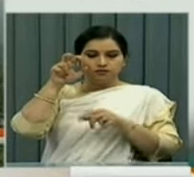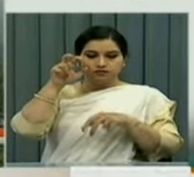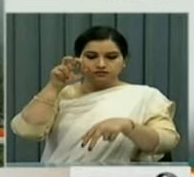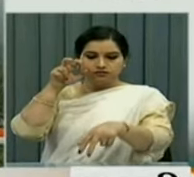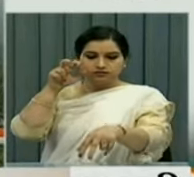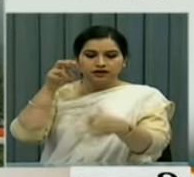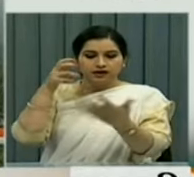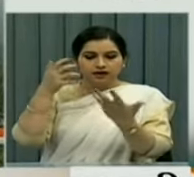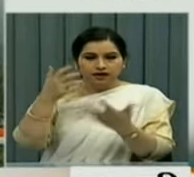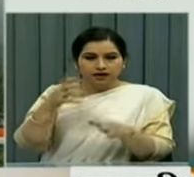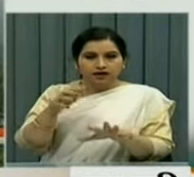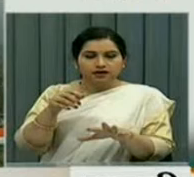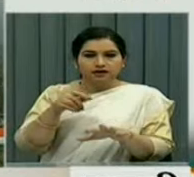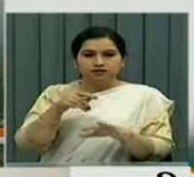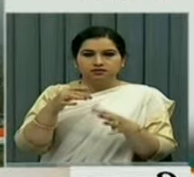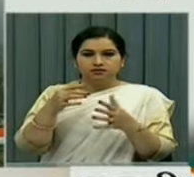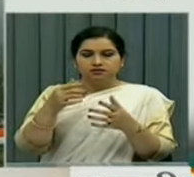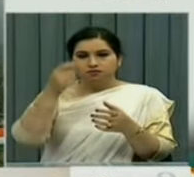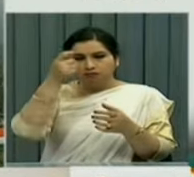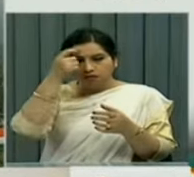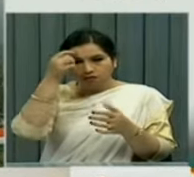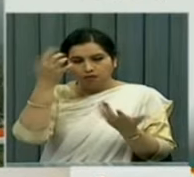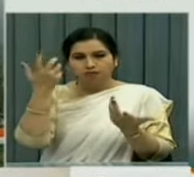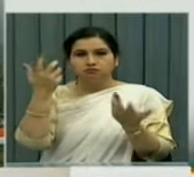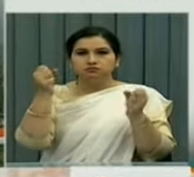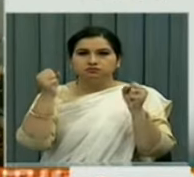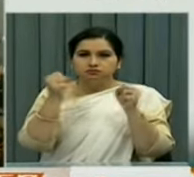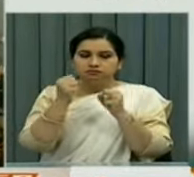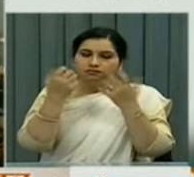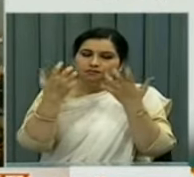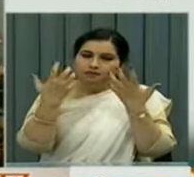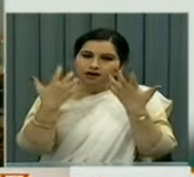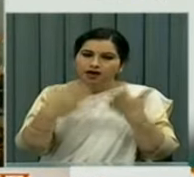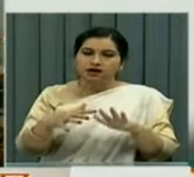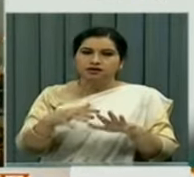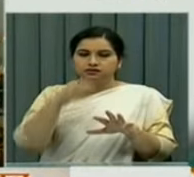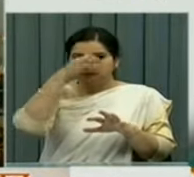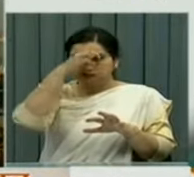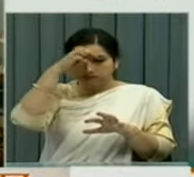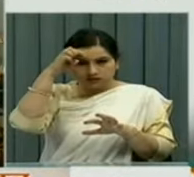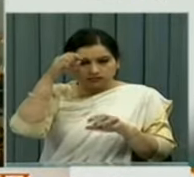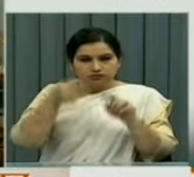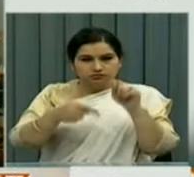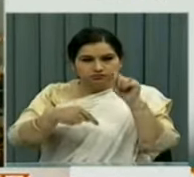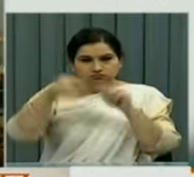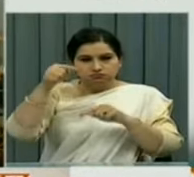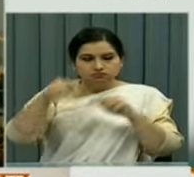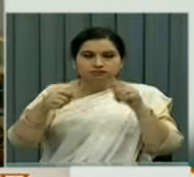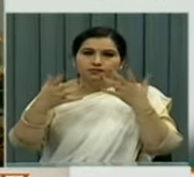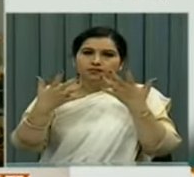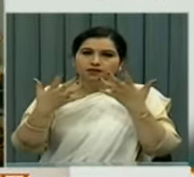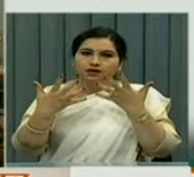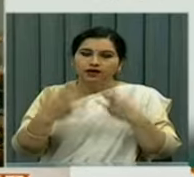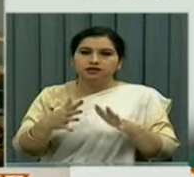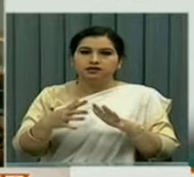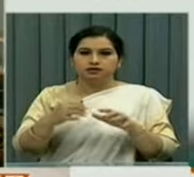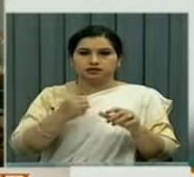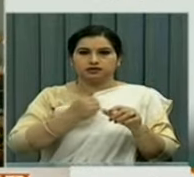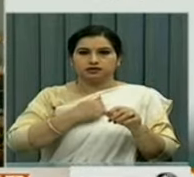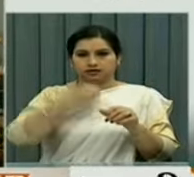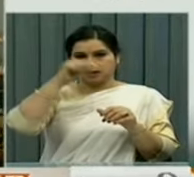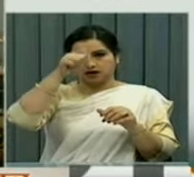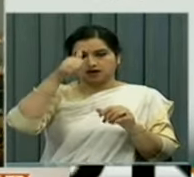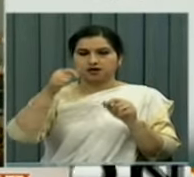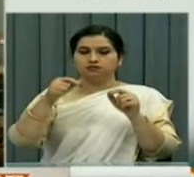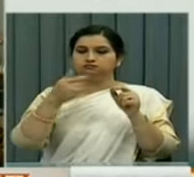चाहे धूप खिले या कोहरा छाए, तापमान कितना ही गिर जाए, यहाँ की सच धज हर वर्ष अनोखी